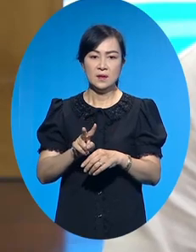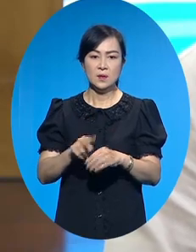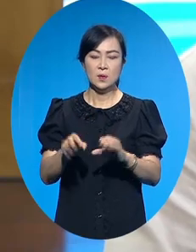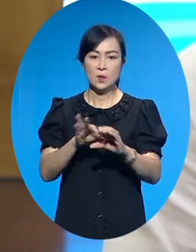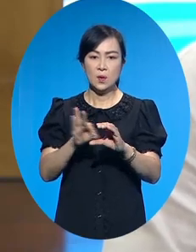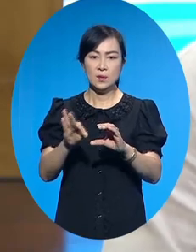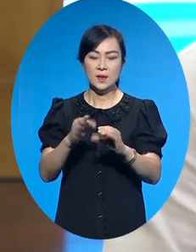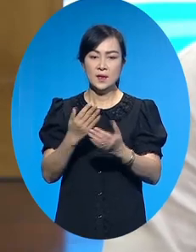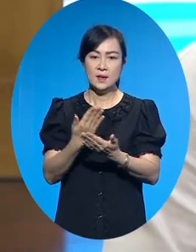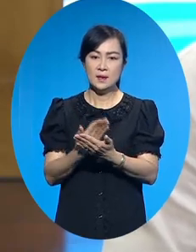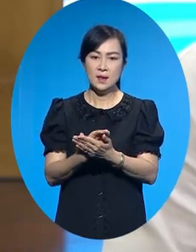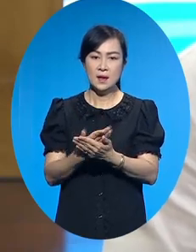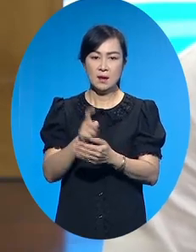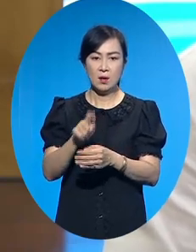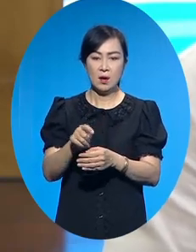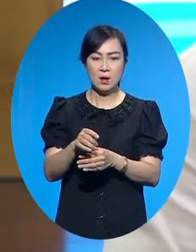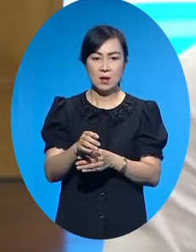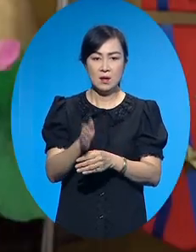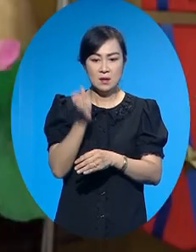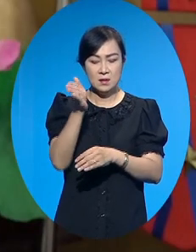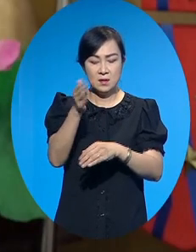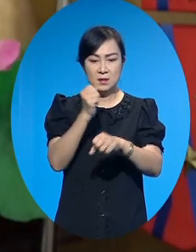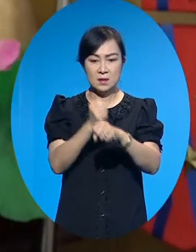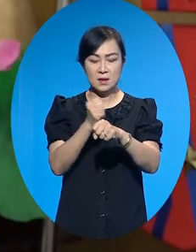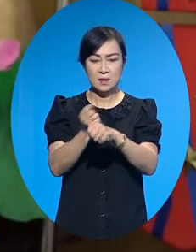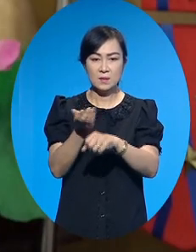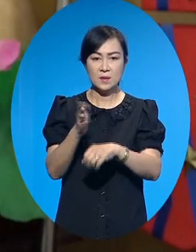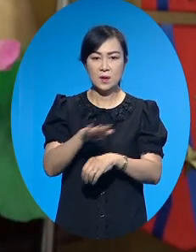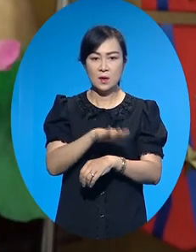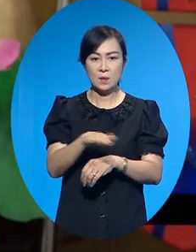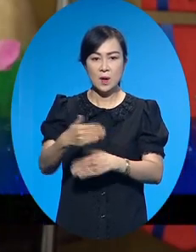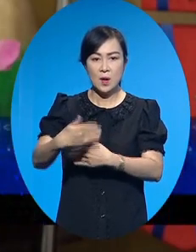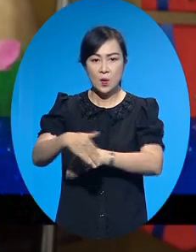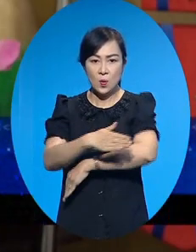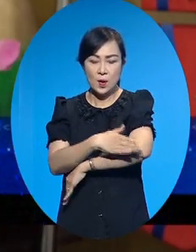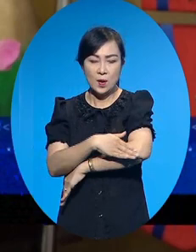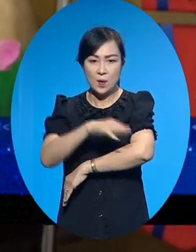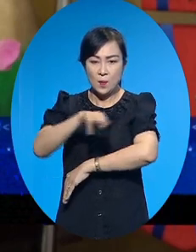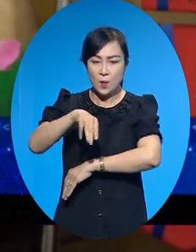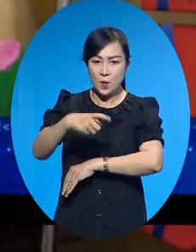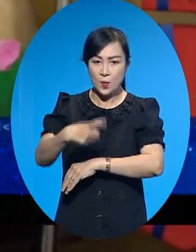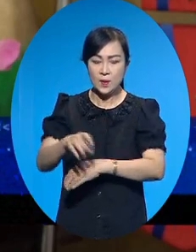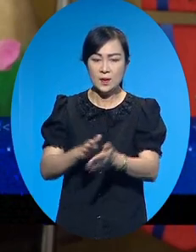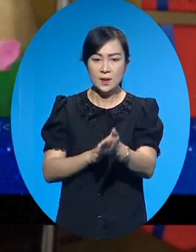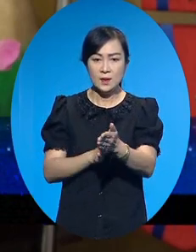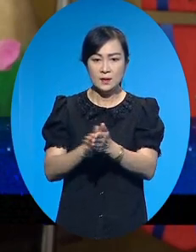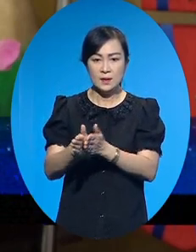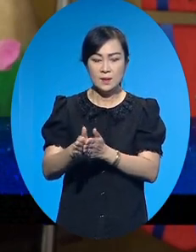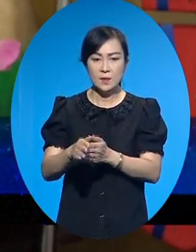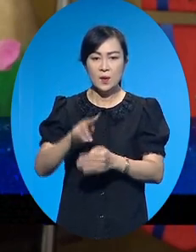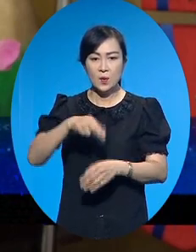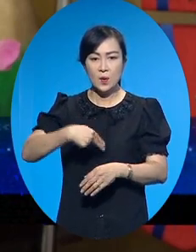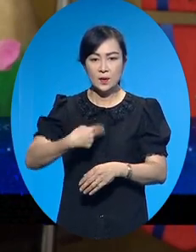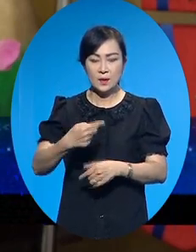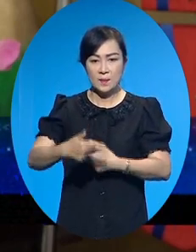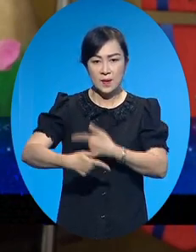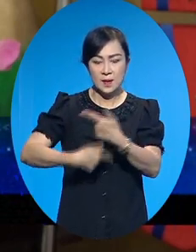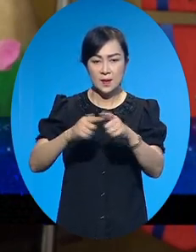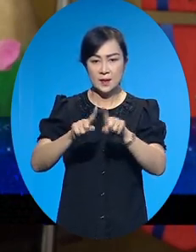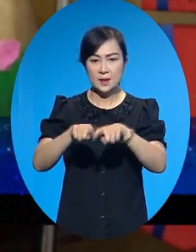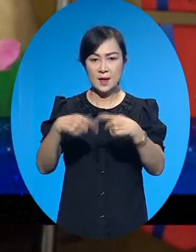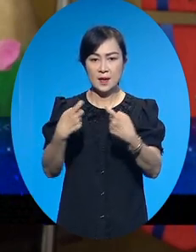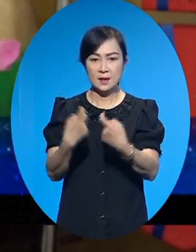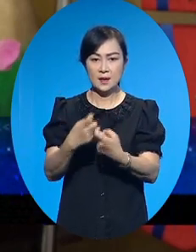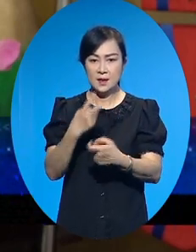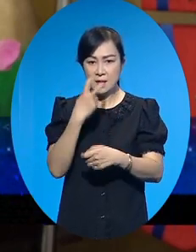ty để mà có những cái hướng nghiệp cho các em. Ngoài cái hỗ trợ hàng quý ra thì vẫn tiếp tục sẽ quan tâm và liên hệ với gia đình